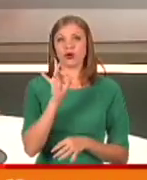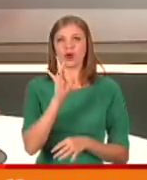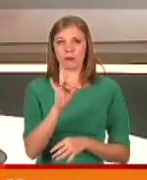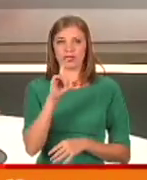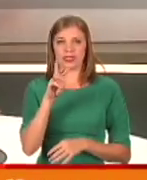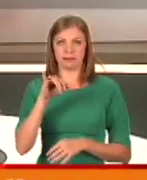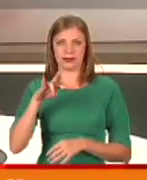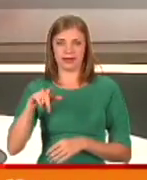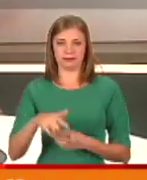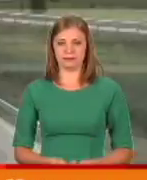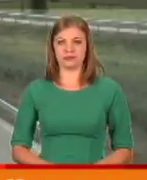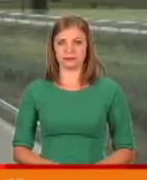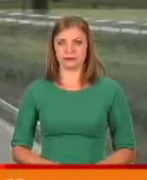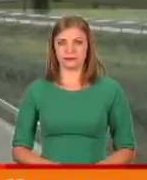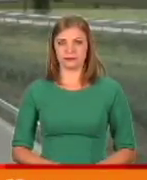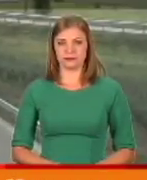Роман